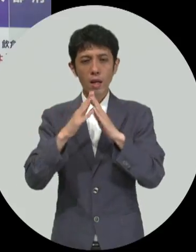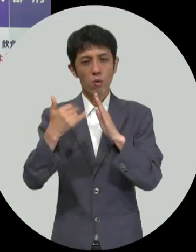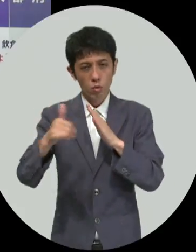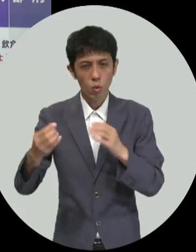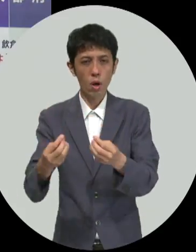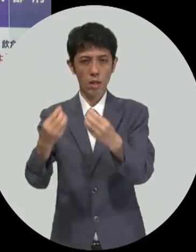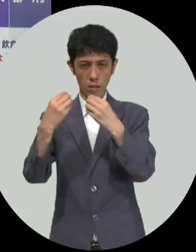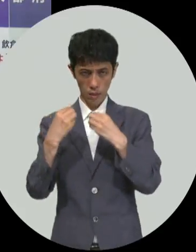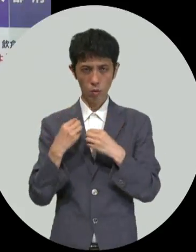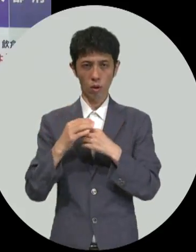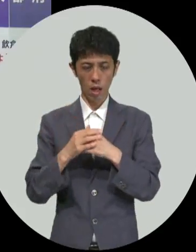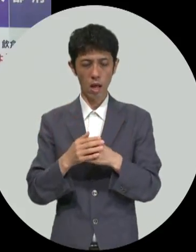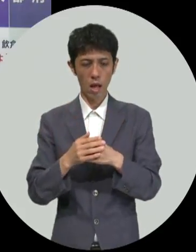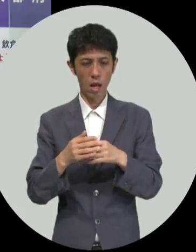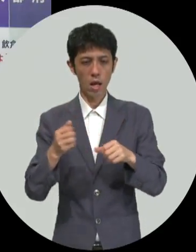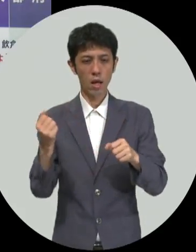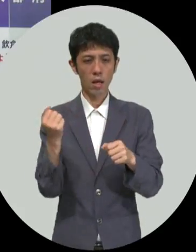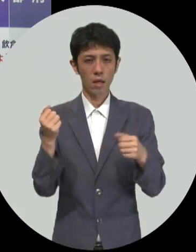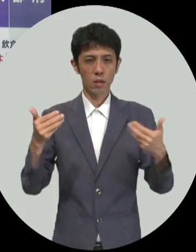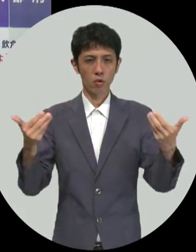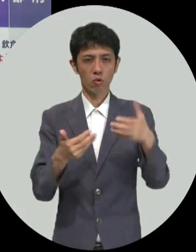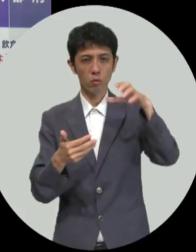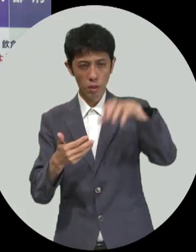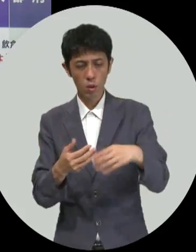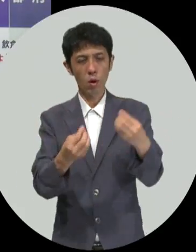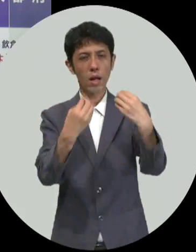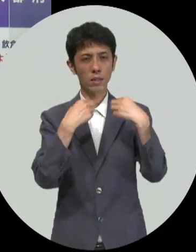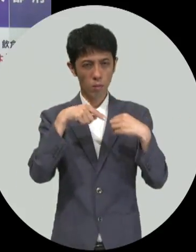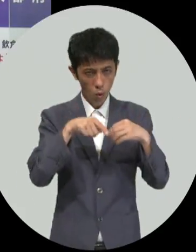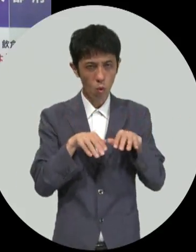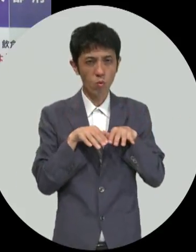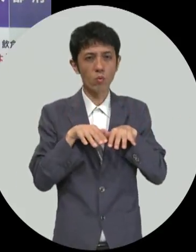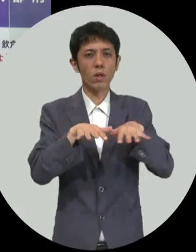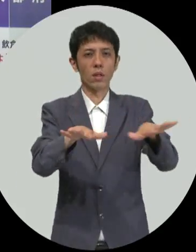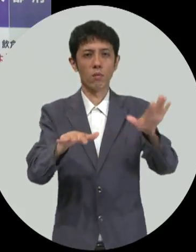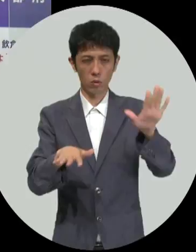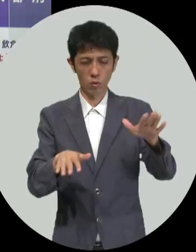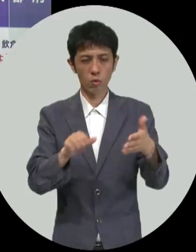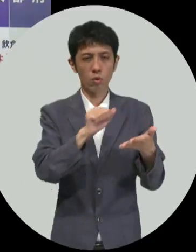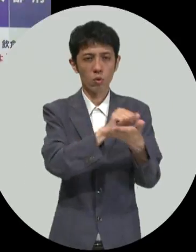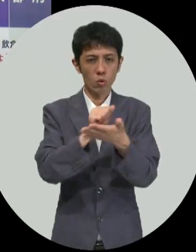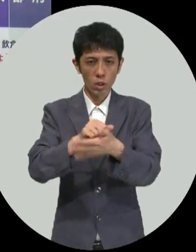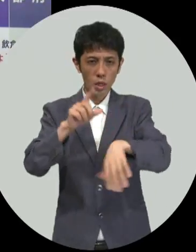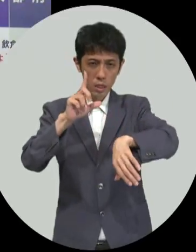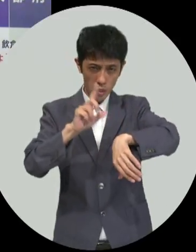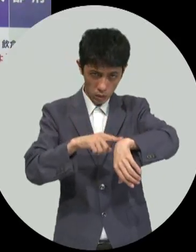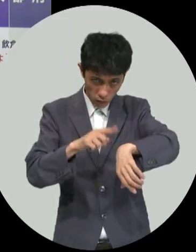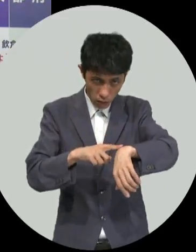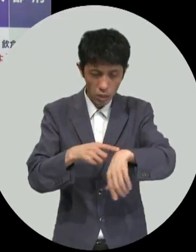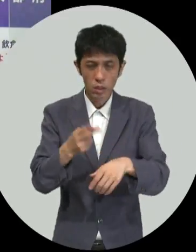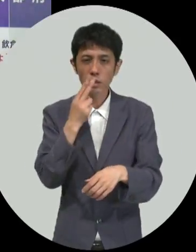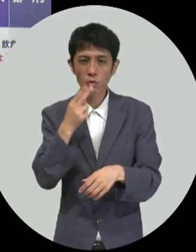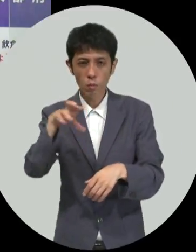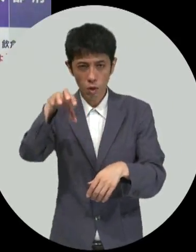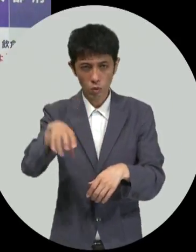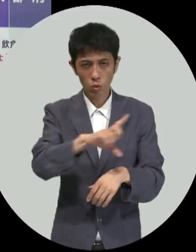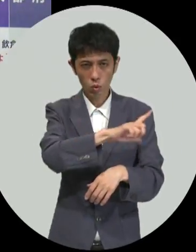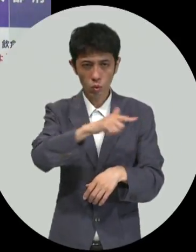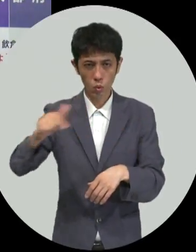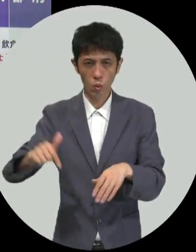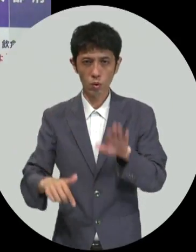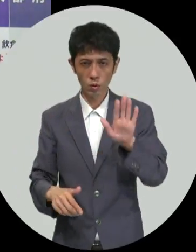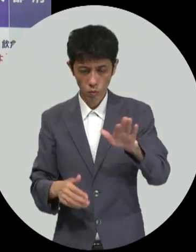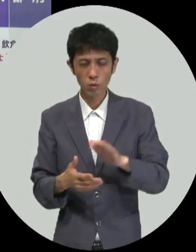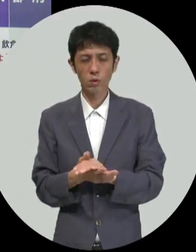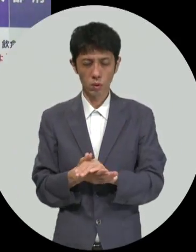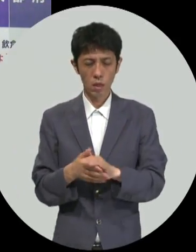場での居場所の切り替わり、職場での感染も増えております。休憩時間とか、まあ、喫煙場所等々でございます。それから